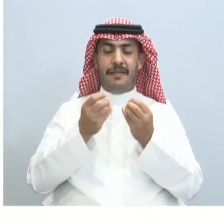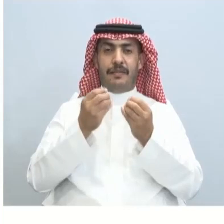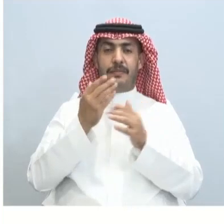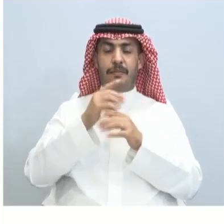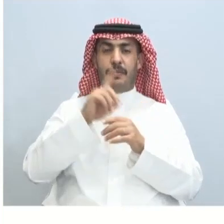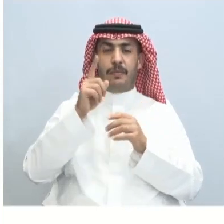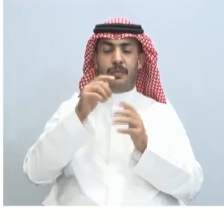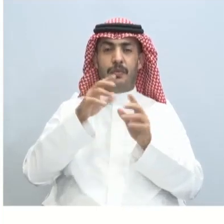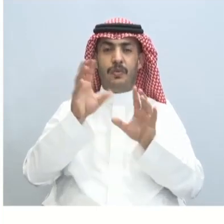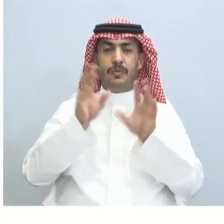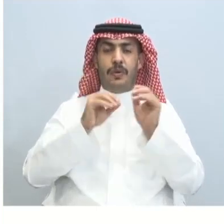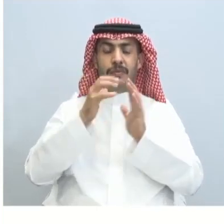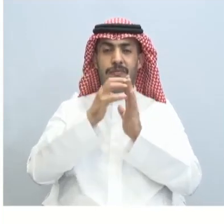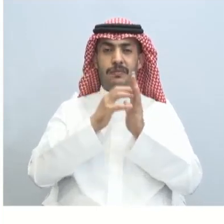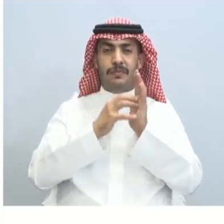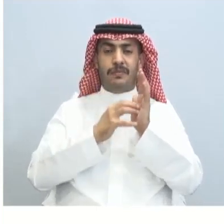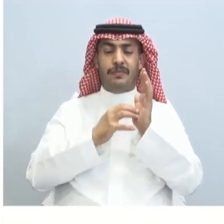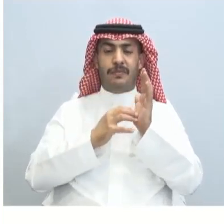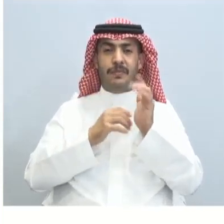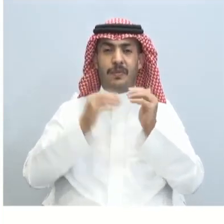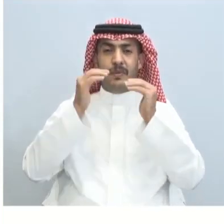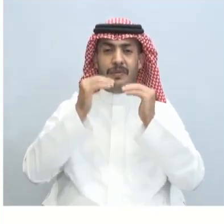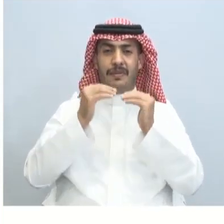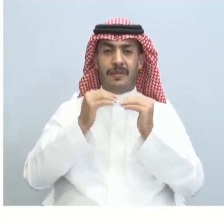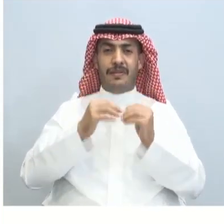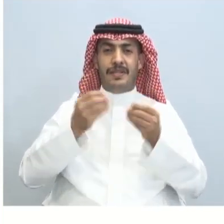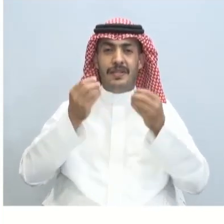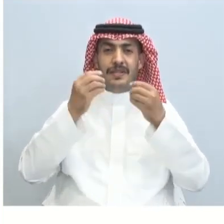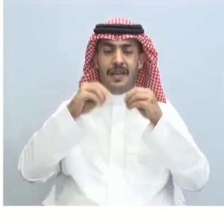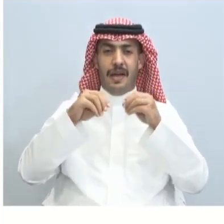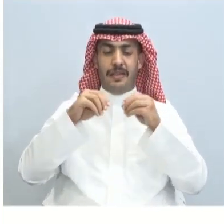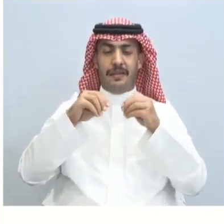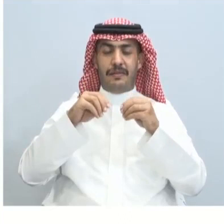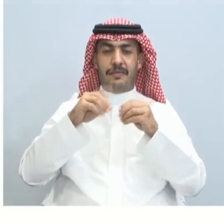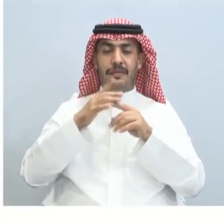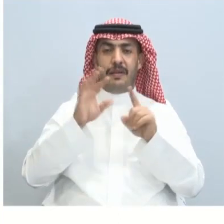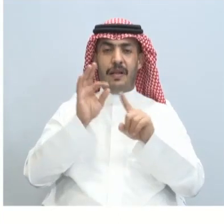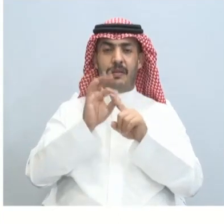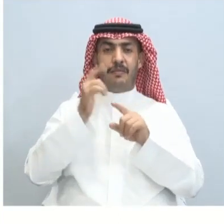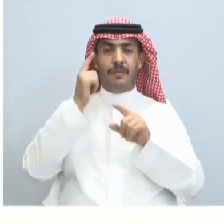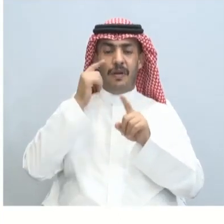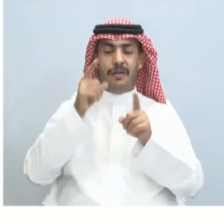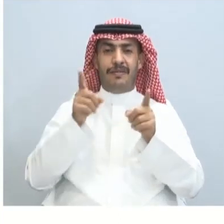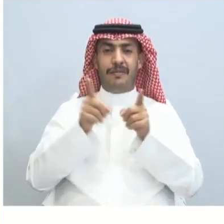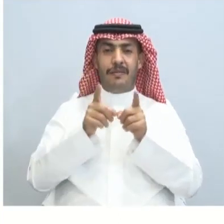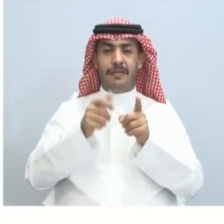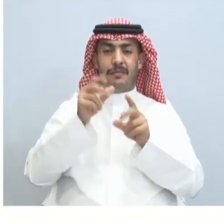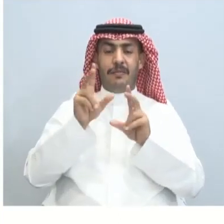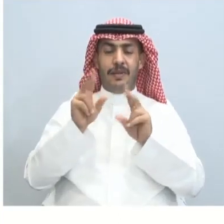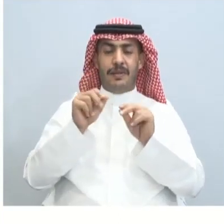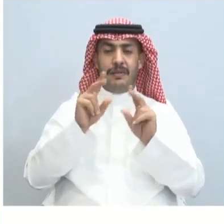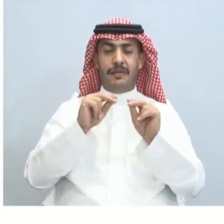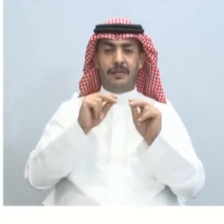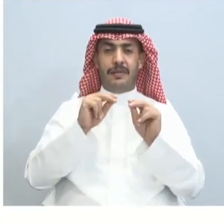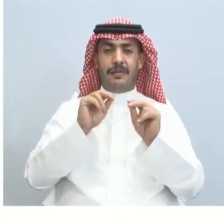يمكن ان نكتب قصه او نكتب عده اسطر كثيره وهدفنا هو شيء واحد بامكاننا مثلا كما